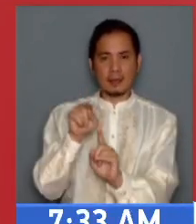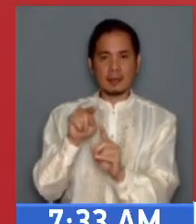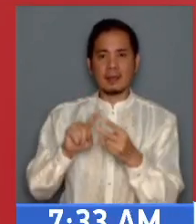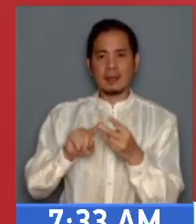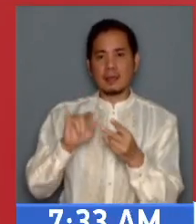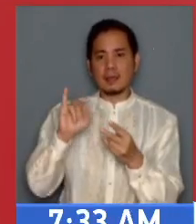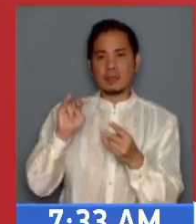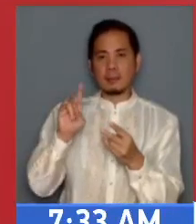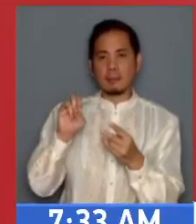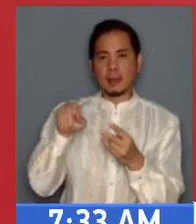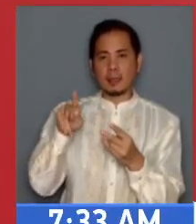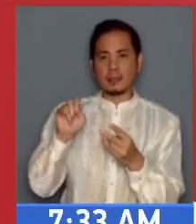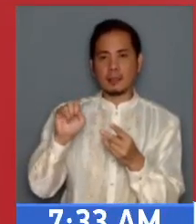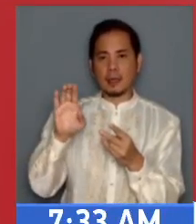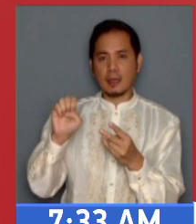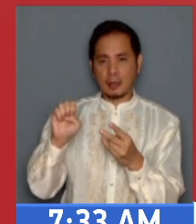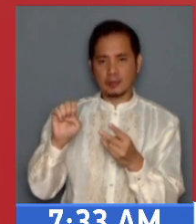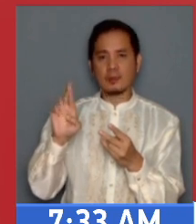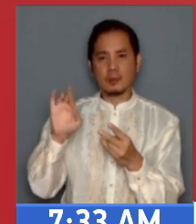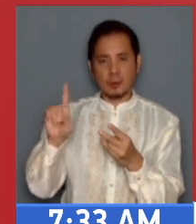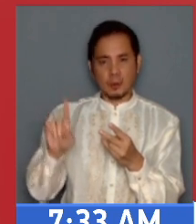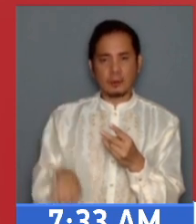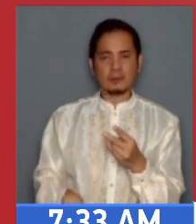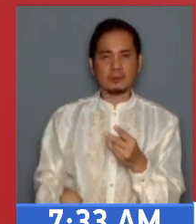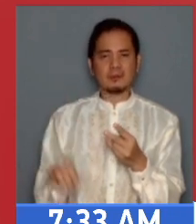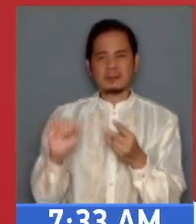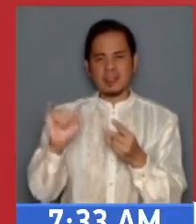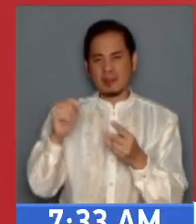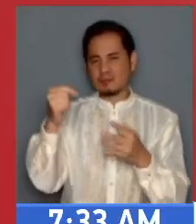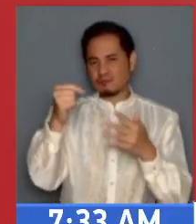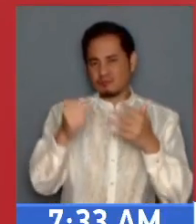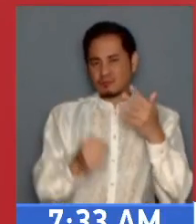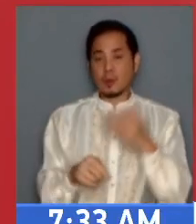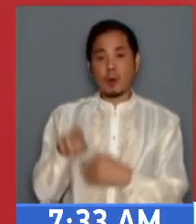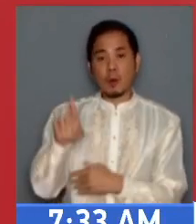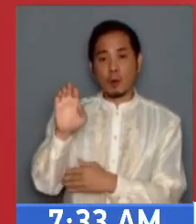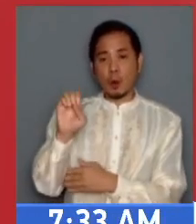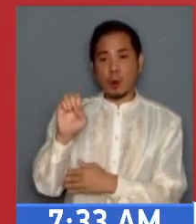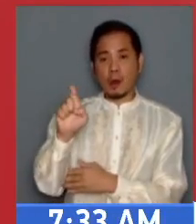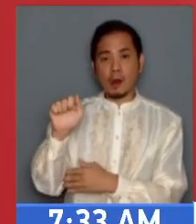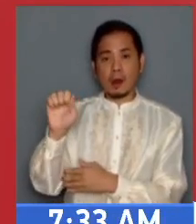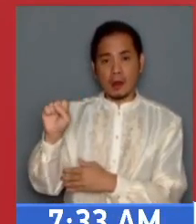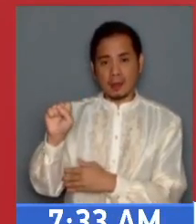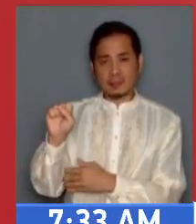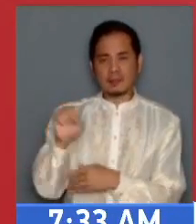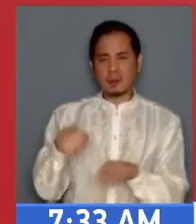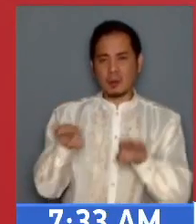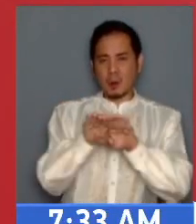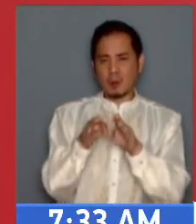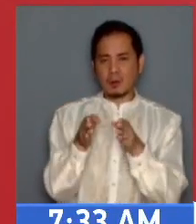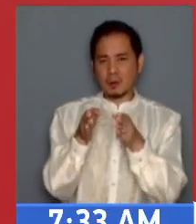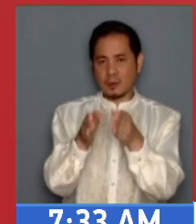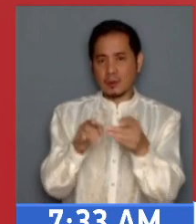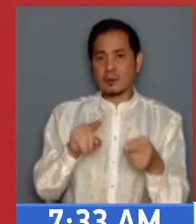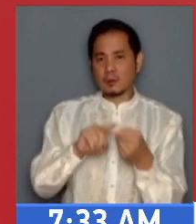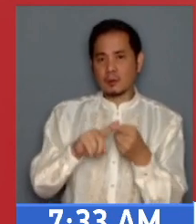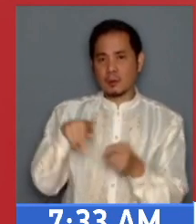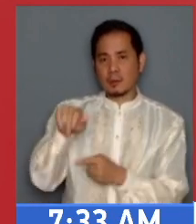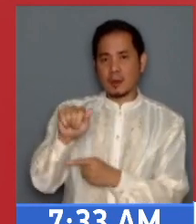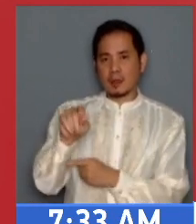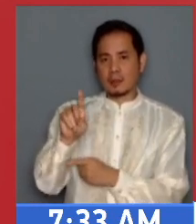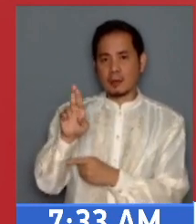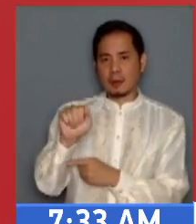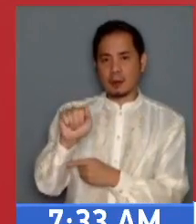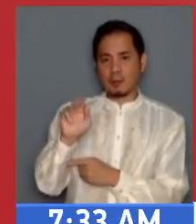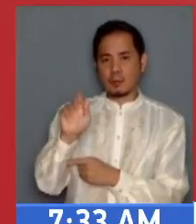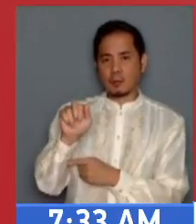naman kaninang alas 5 ng madaling araw ang northbound ng Rojas Boulevard mula Calao hanggang Padre Burgos Avenue. Mananatili ang sarado